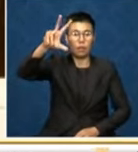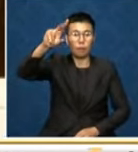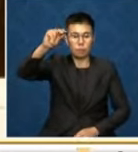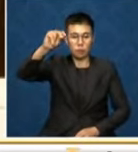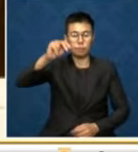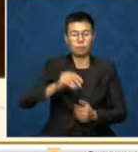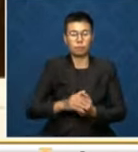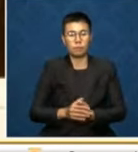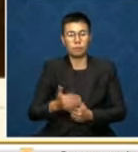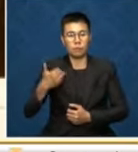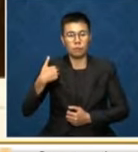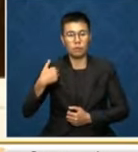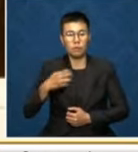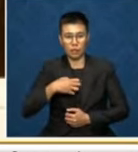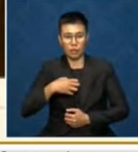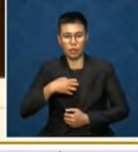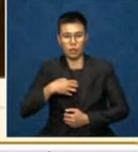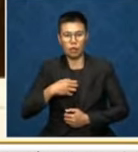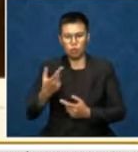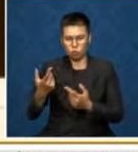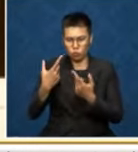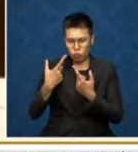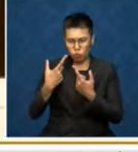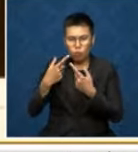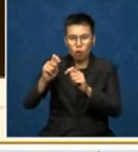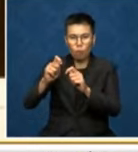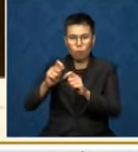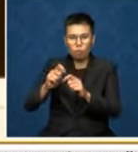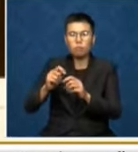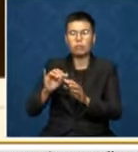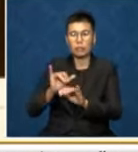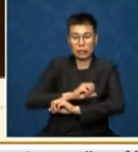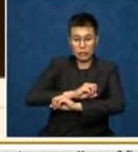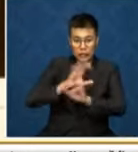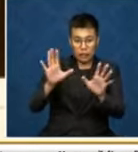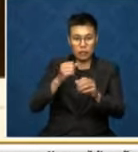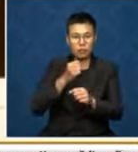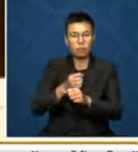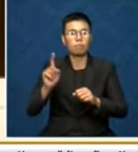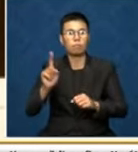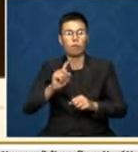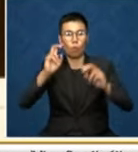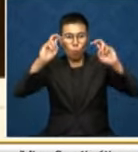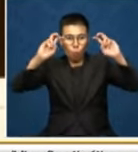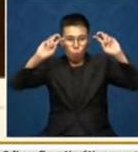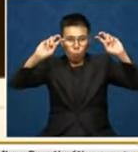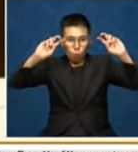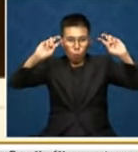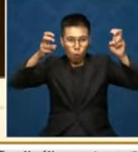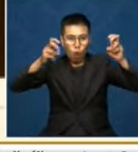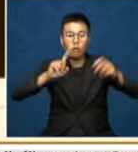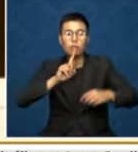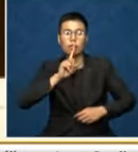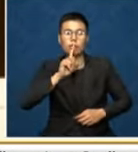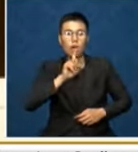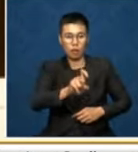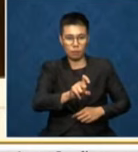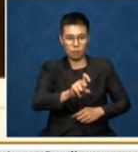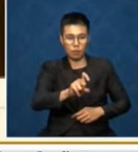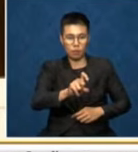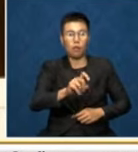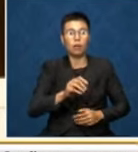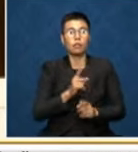ในด้านคำตอบที่ชัดเจนกว่านั้นนะครับผมแนะนำให้ทำเป็นกระทู้นะครับนะกระทู้ในการแยกเฉพาะหรือกระทู้ถามให้ตอบในการราชกิจ